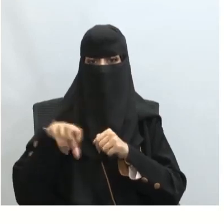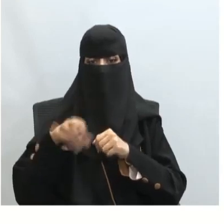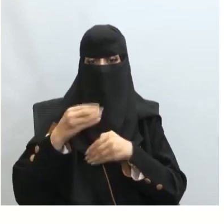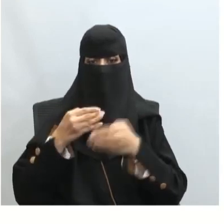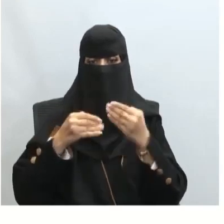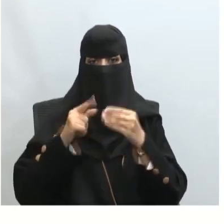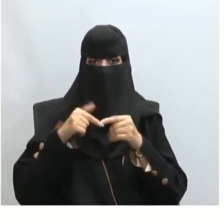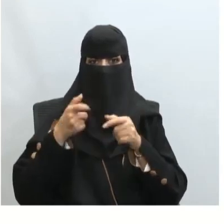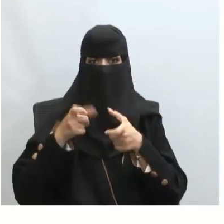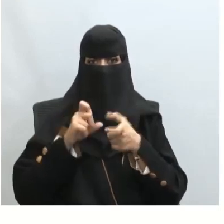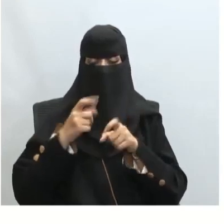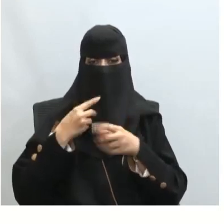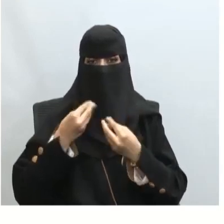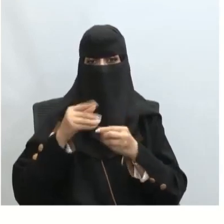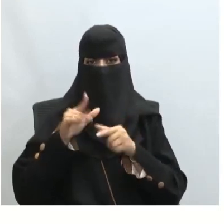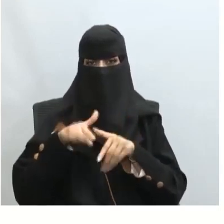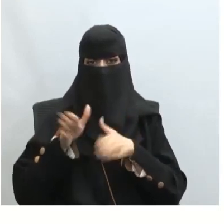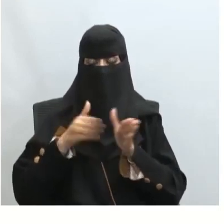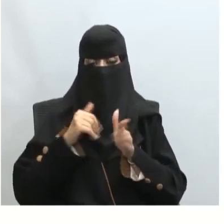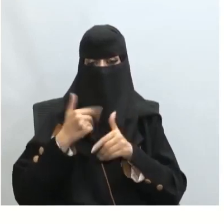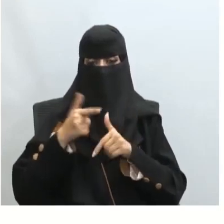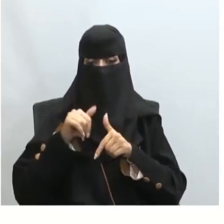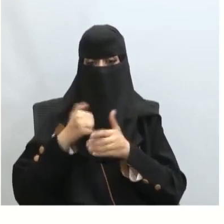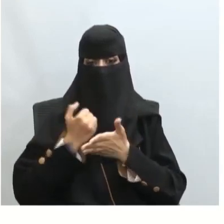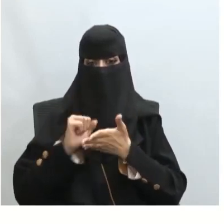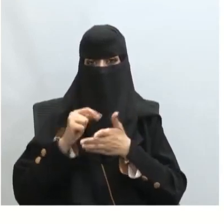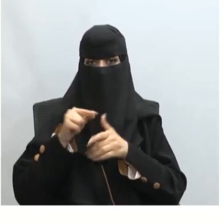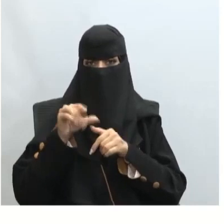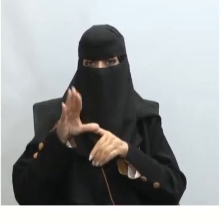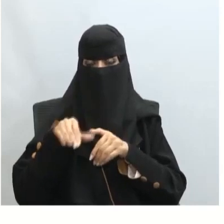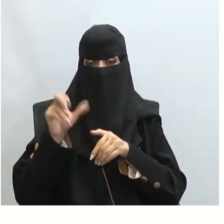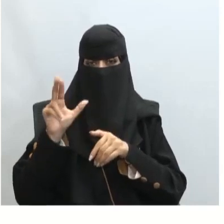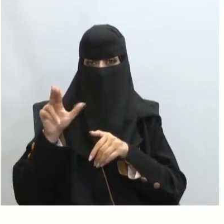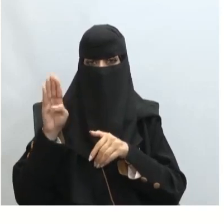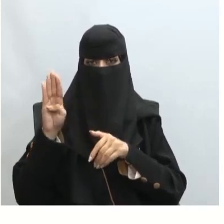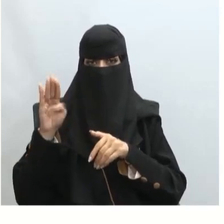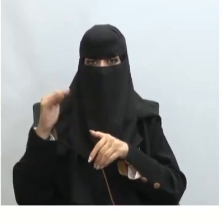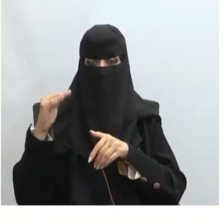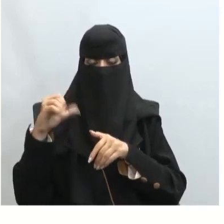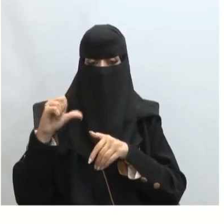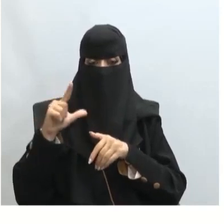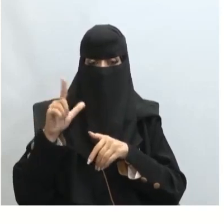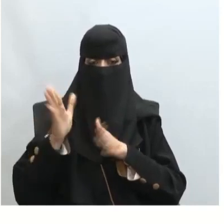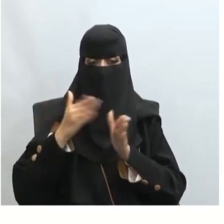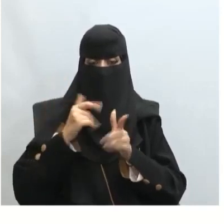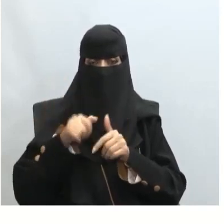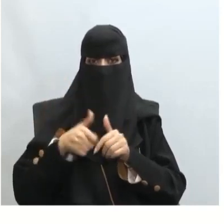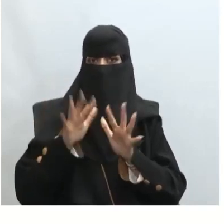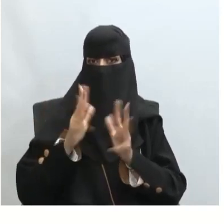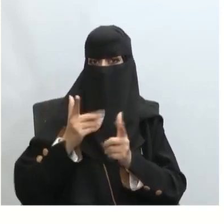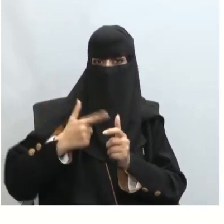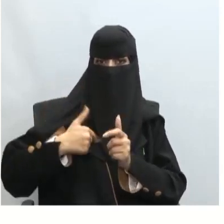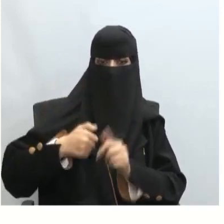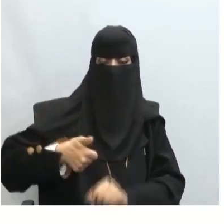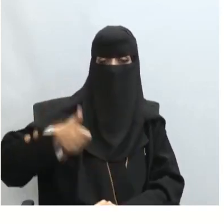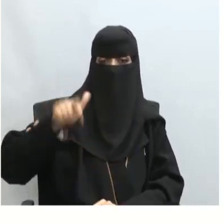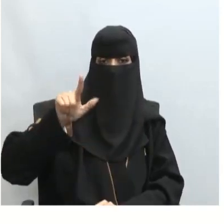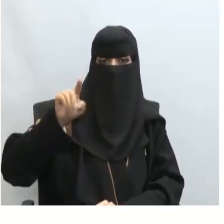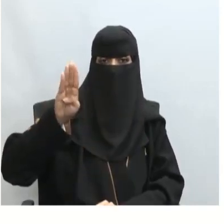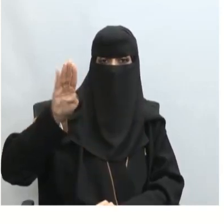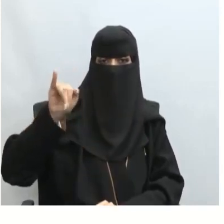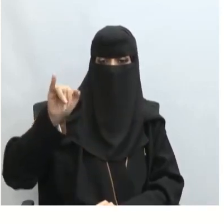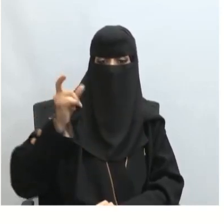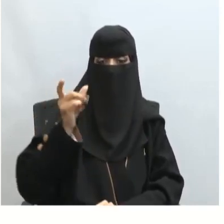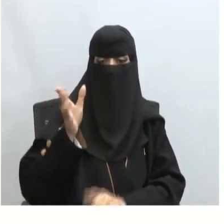المركب العضوي الناتج عن التفاعلات التاليه الحذف في الكحول النوع المركب للسينتج الكين